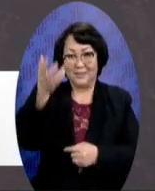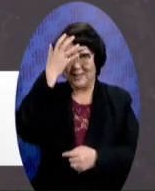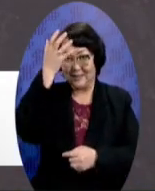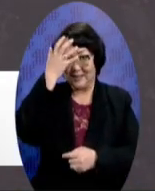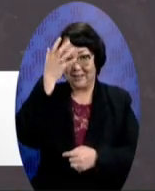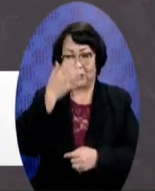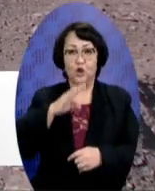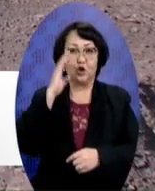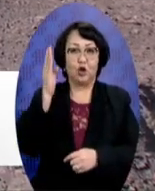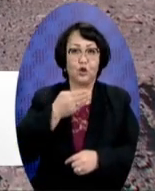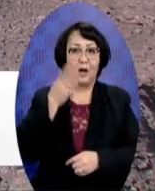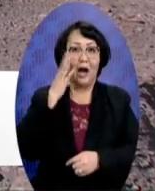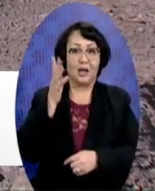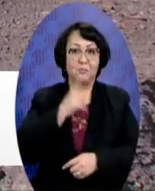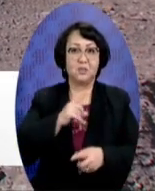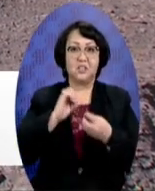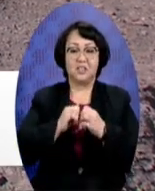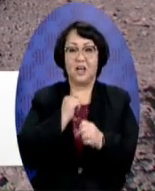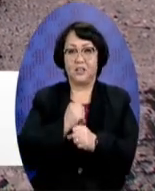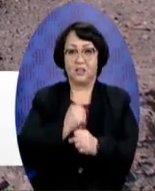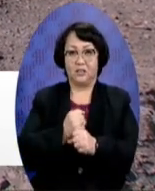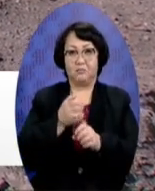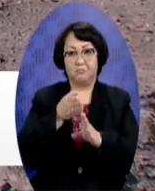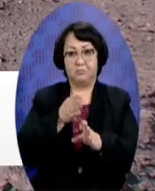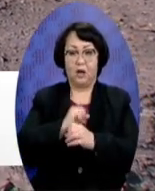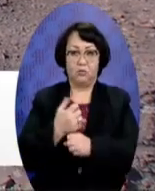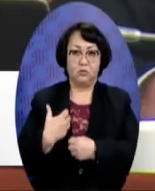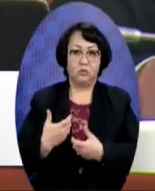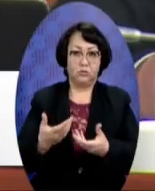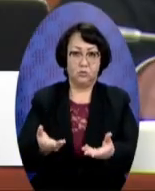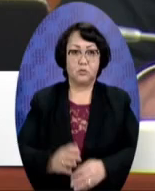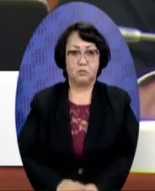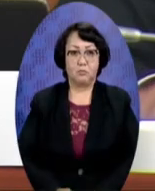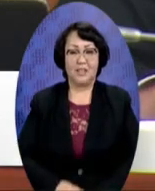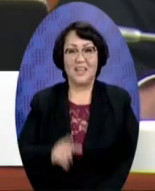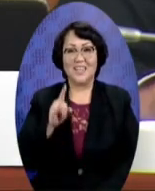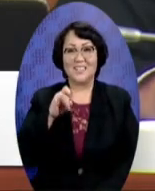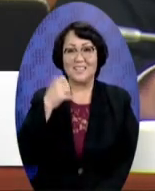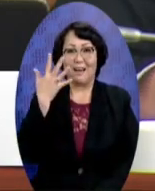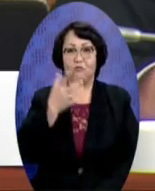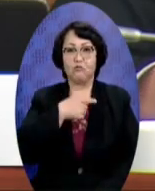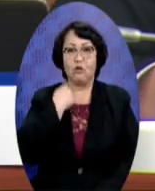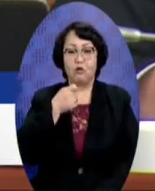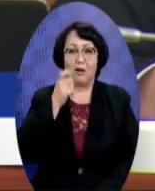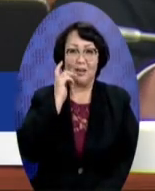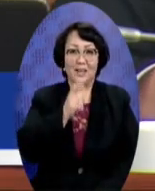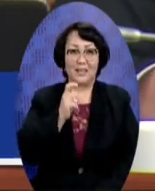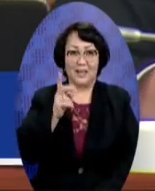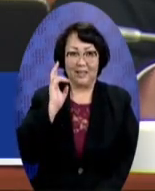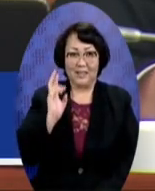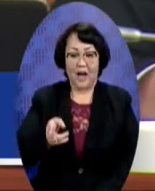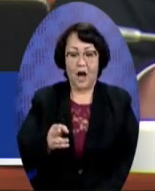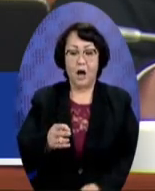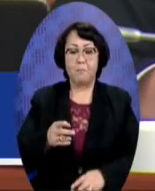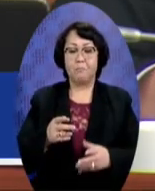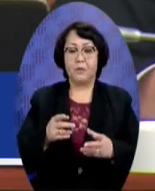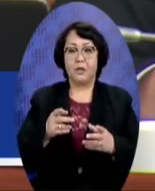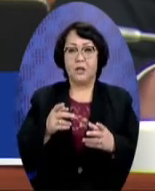газарт тодорхой арга хэмжээ авч ажиллах чиглэлийг өгөөд байна. Эрдэнэс таван толгой хувьцаат компани нийт хувьцаа эзэмшигч